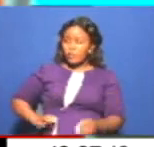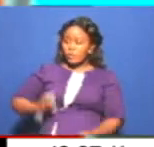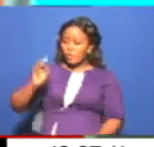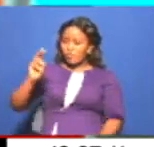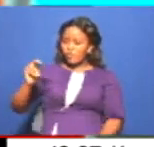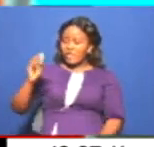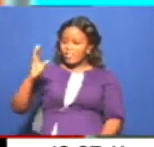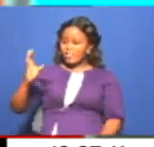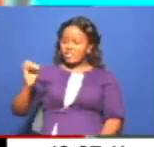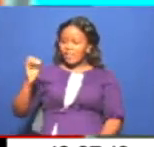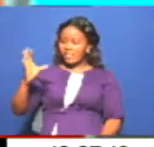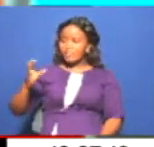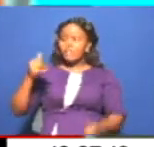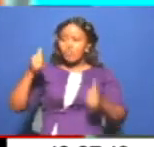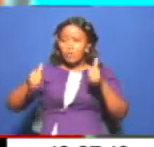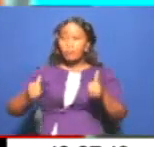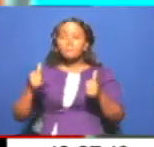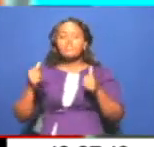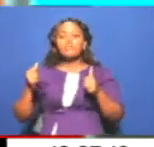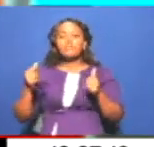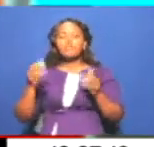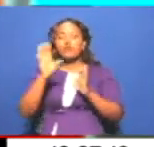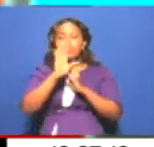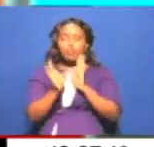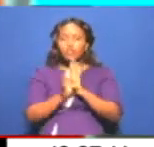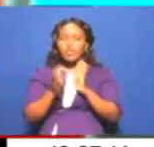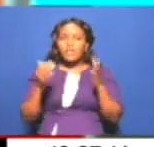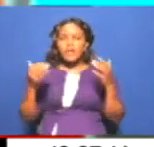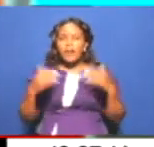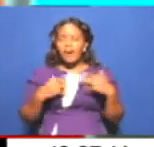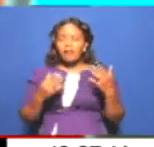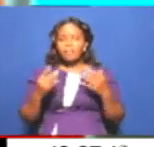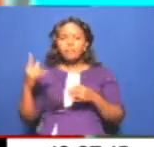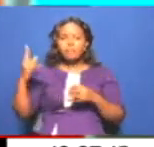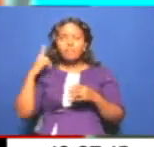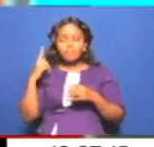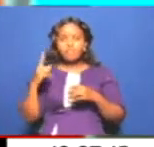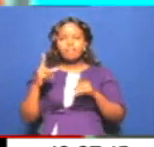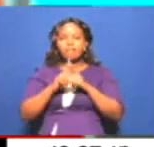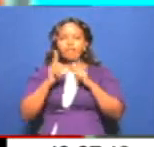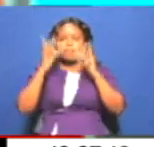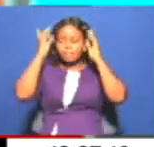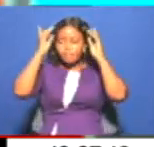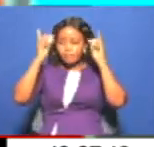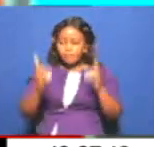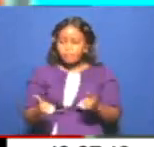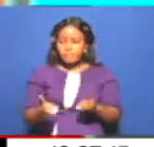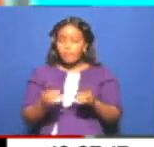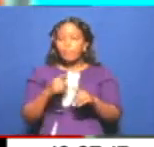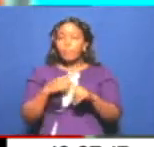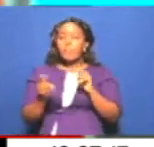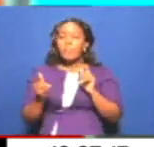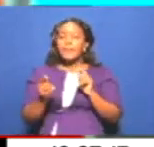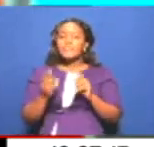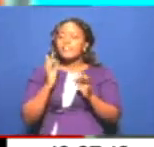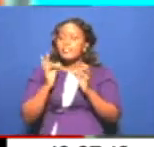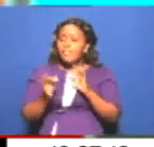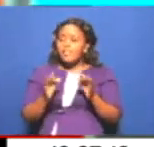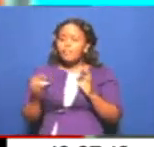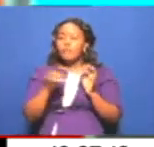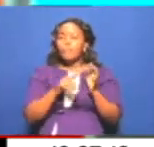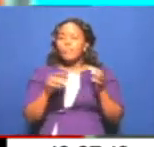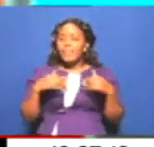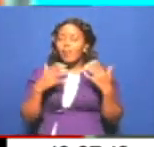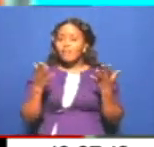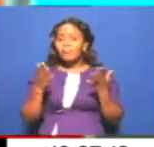na nguvu kisheria kufanya vitu ambavyo viko pale, lakini tusipoheshimu ile tume, tusipoipea the necessary